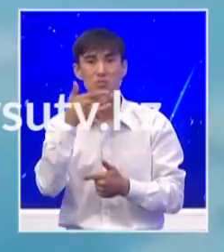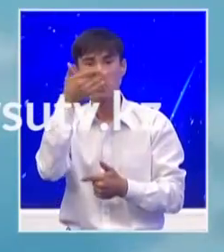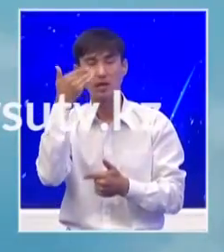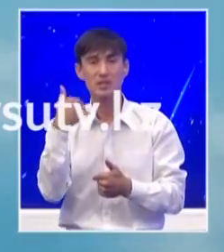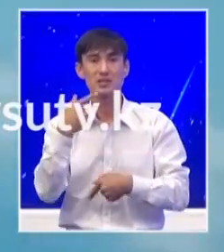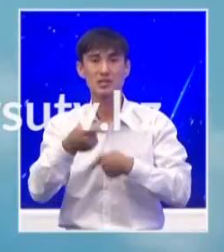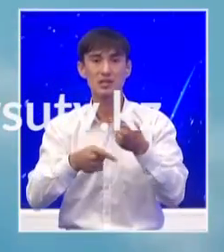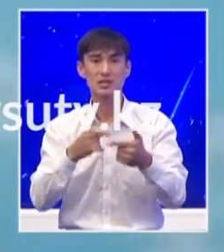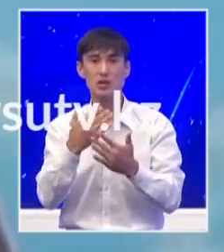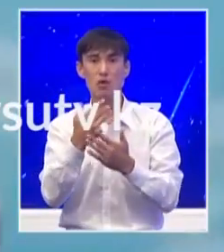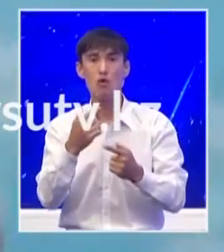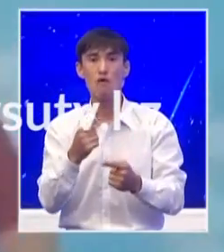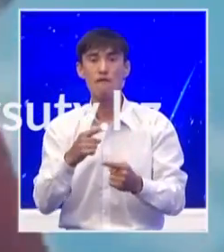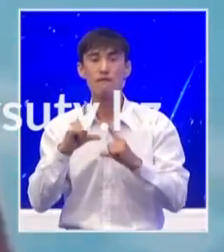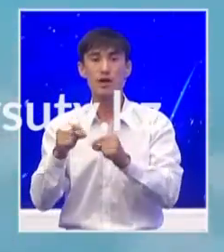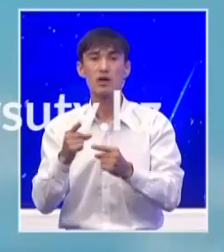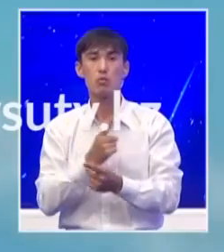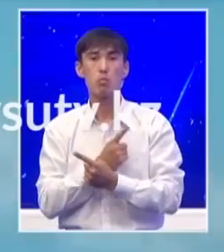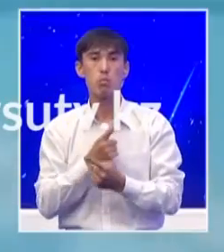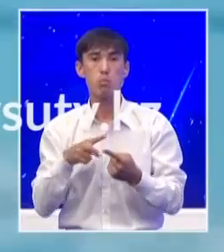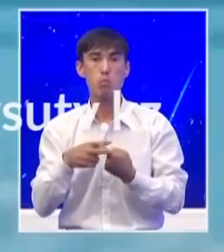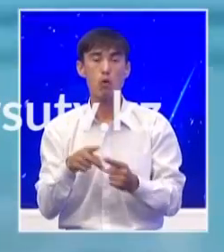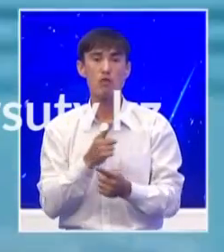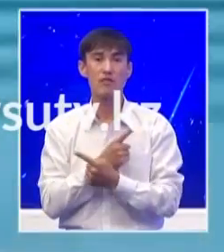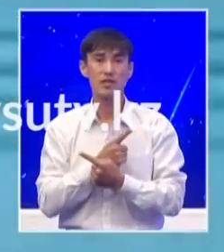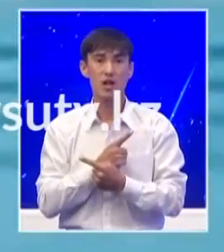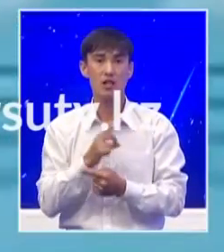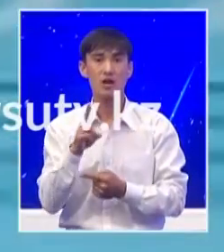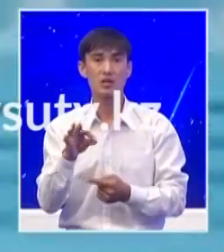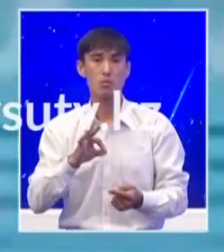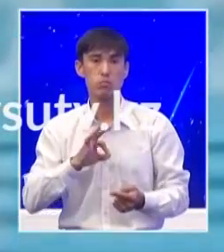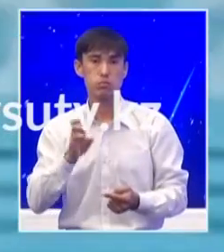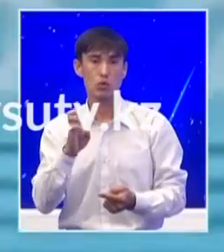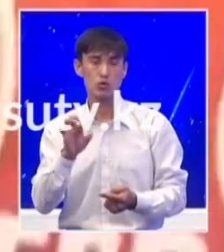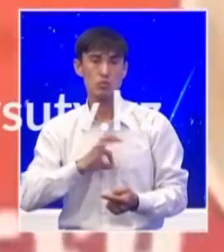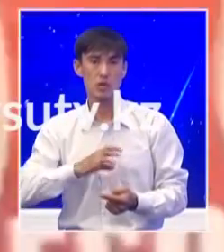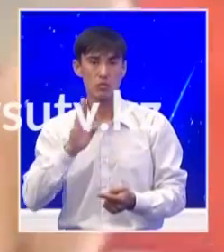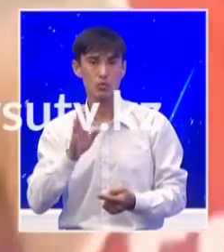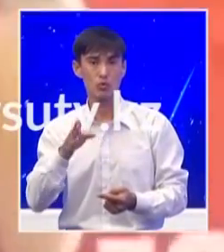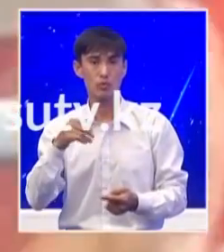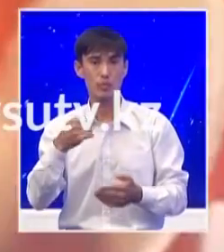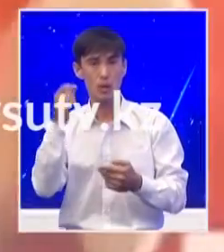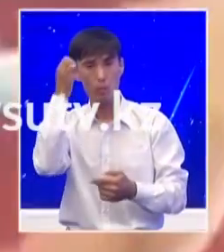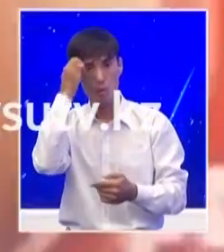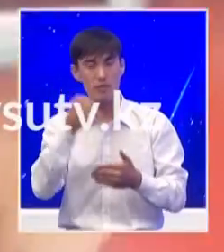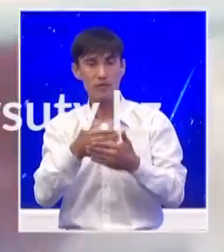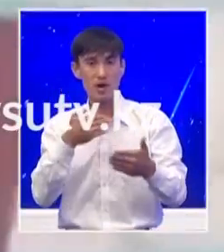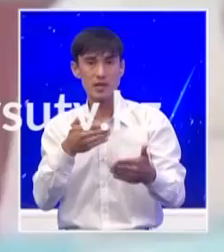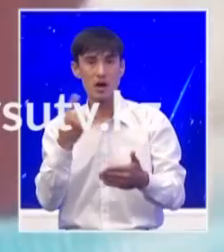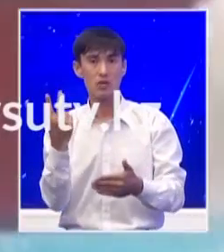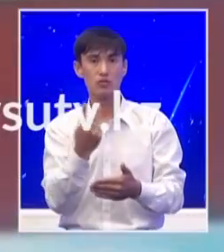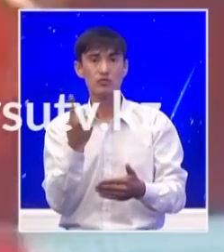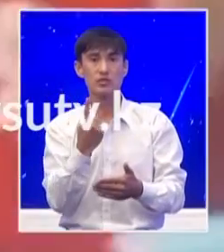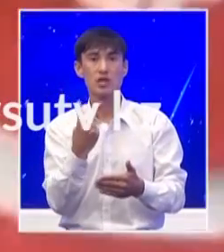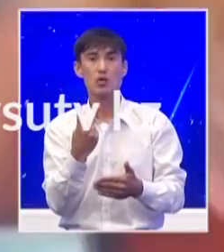сетке. Выход в полуфинал как минимум гарантировал Сакенби Бусынову бронзовую медаль. Напомним, ранее в 1/2 пробился